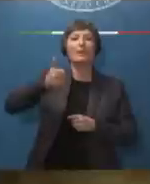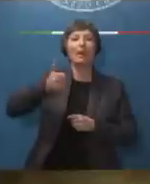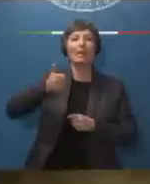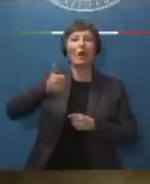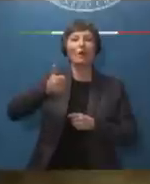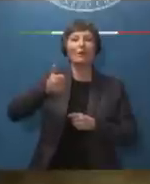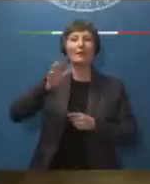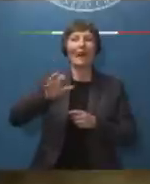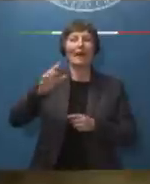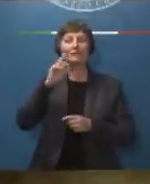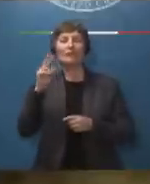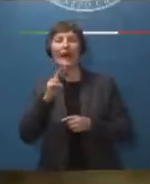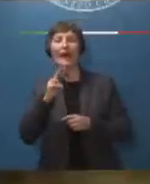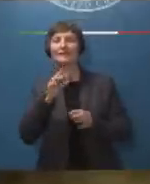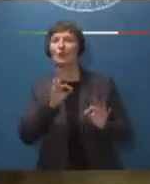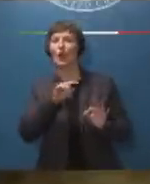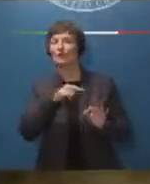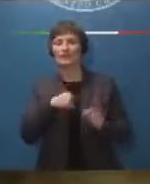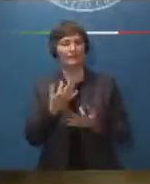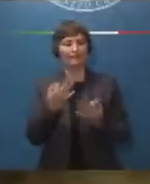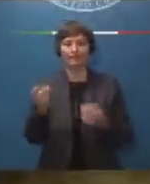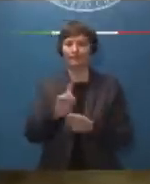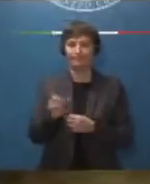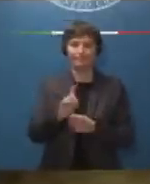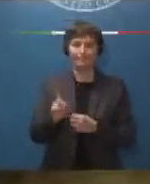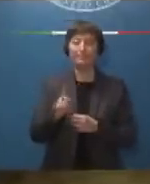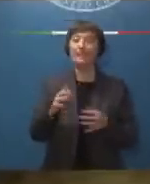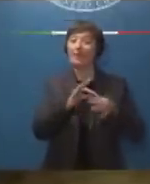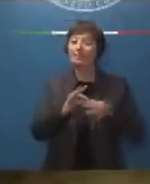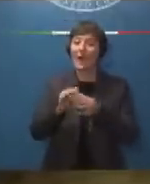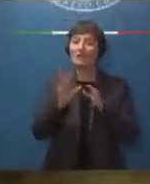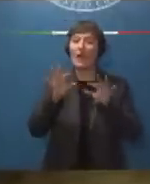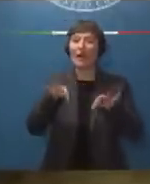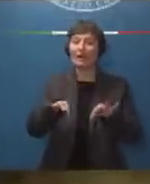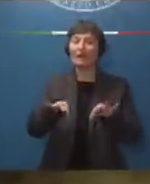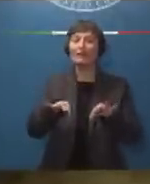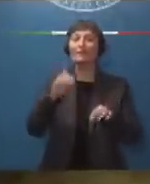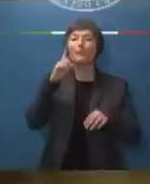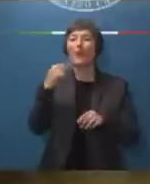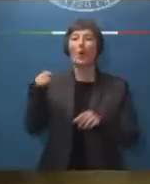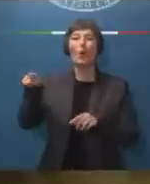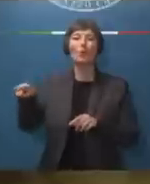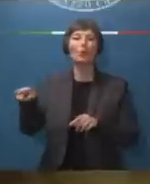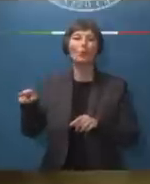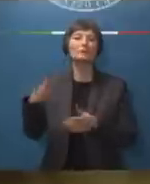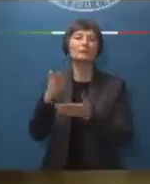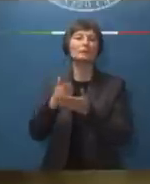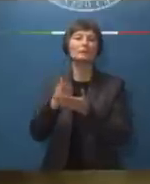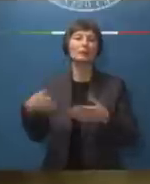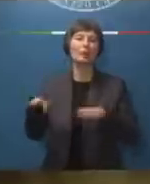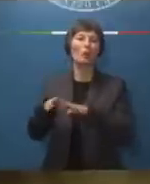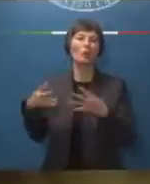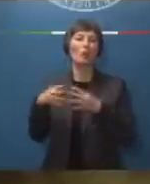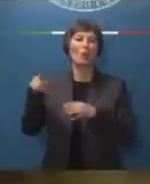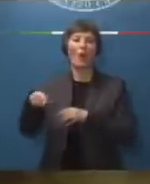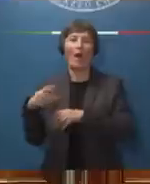mondo alla pace si arriverà solamente se quando la Russia cesserà le ostilità e gli attacchi agli obiettivi civili